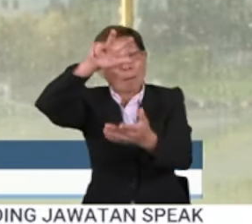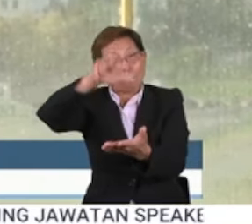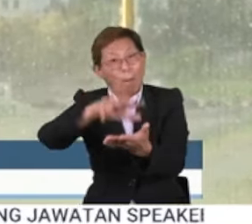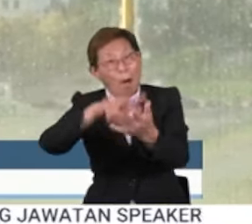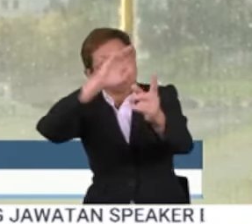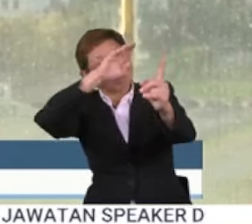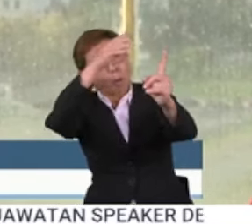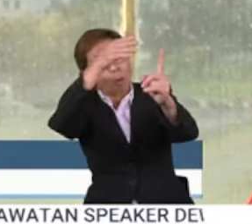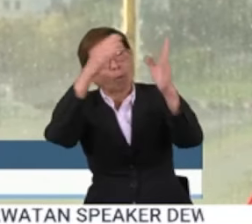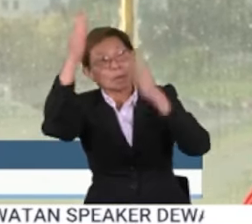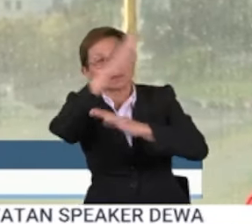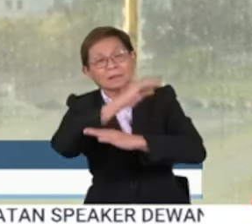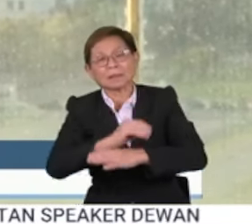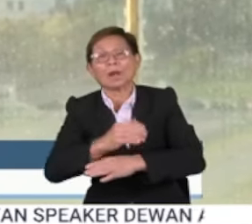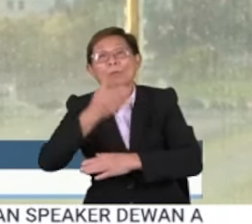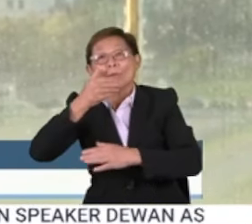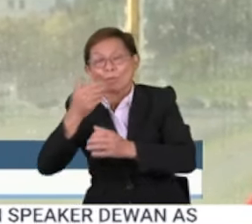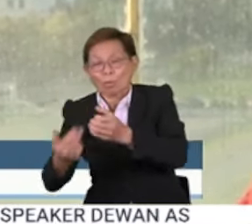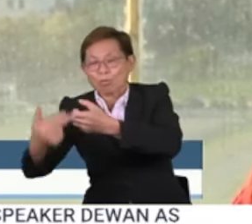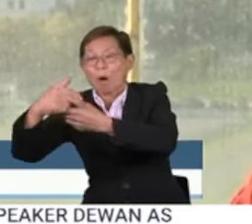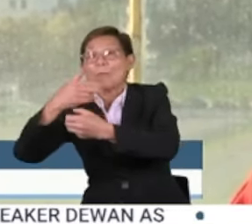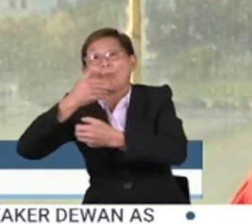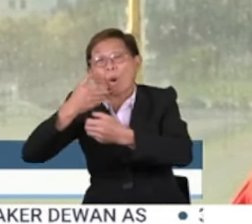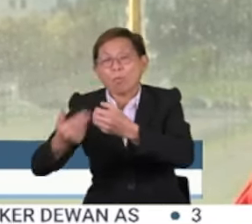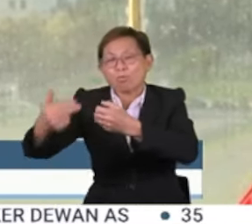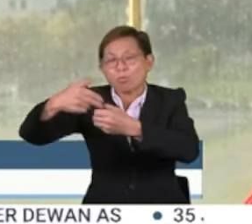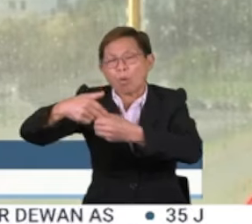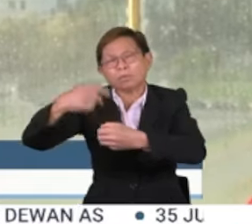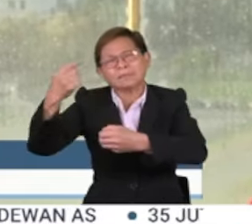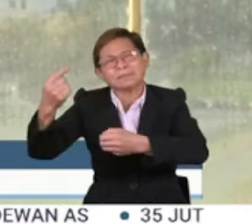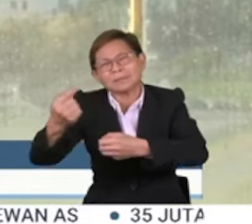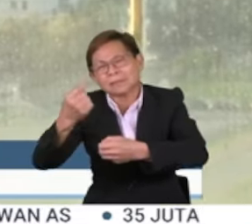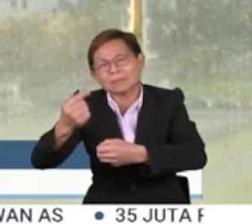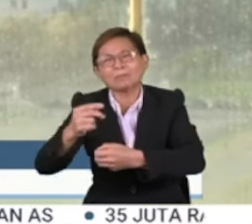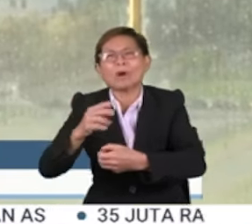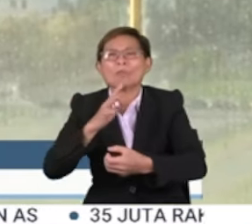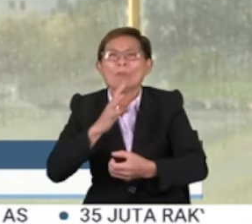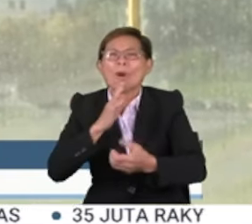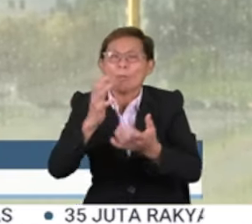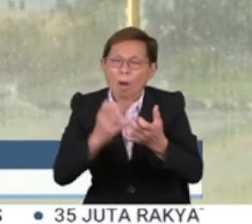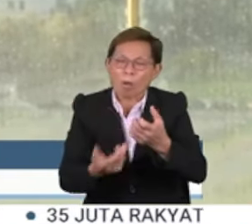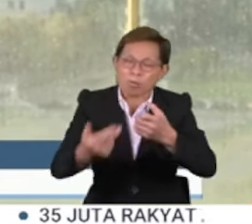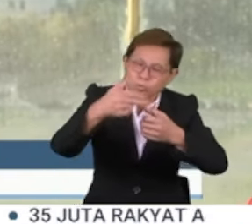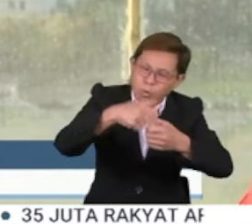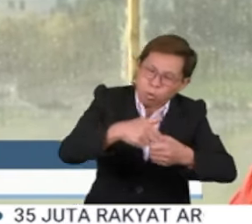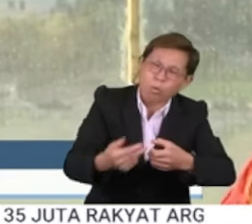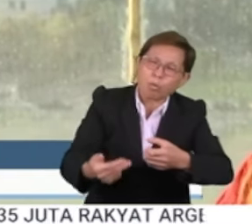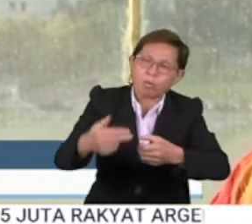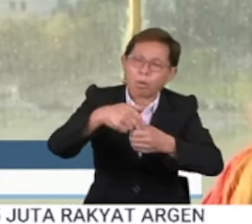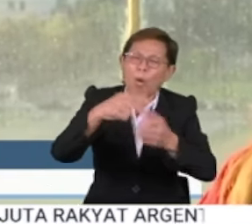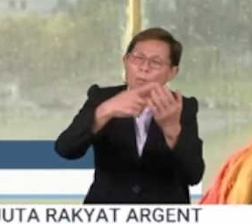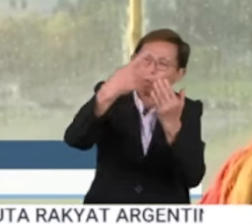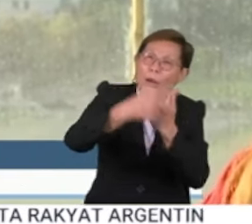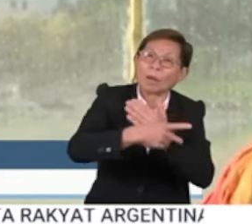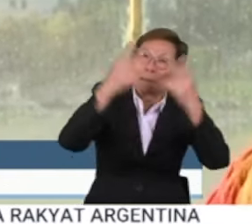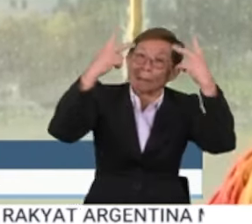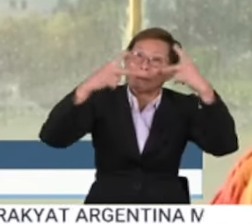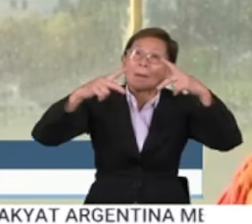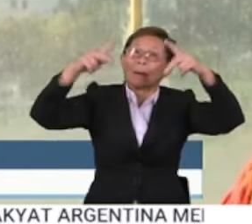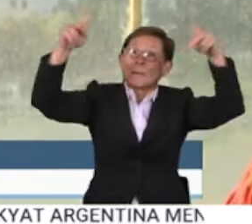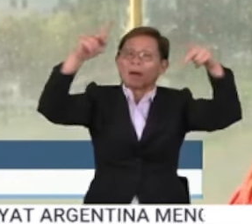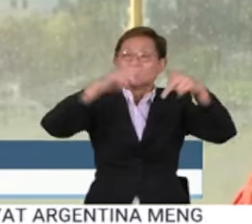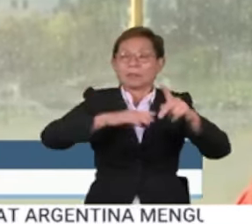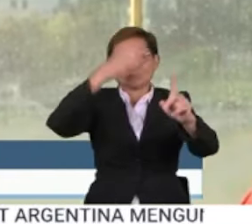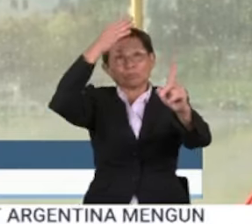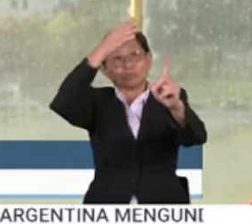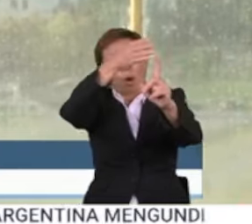negara dan pelibatan warga belia yang sering bercakap ingin terlibat dalam arus perdana menentukan hala tuju negara